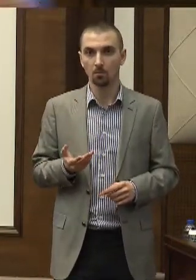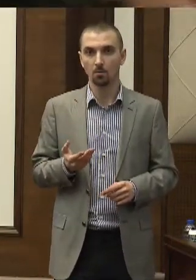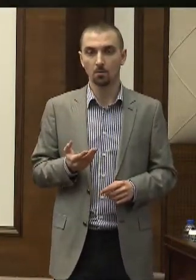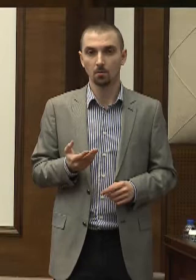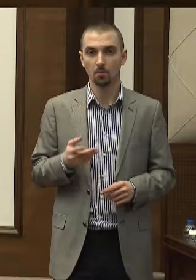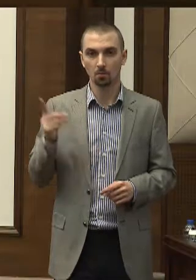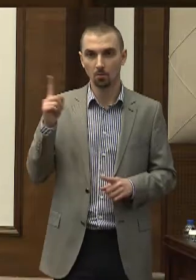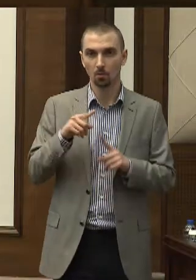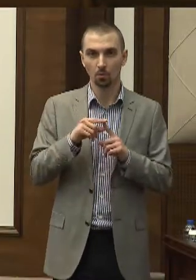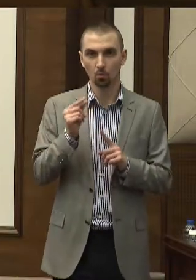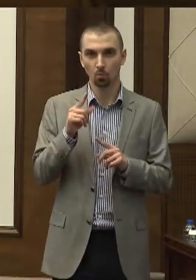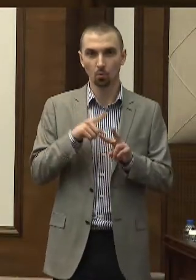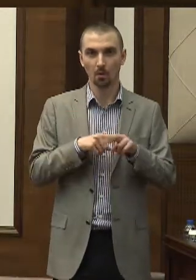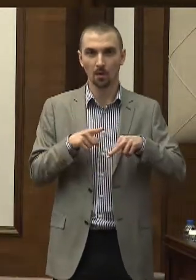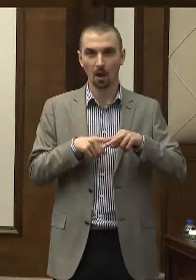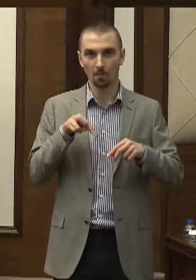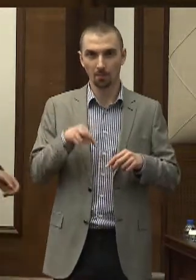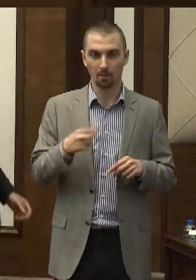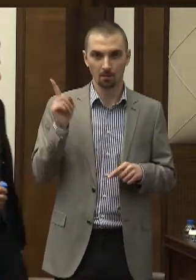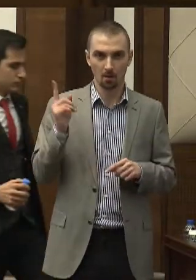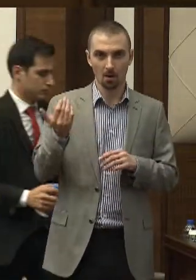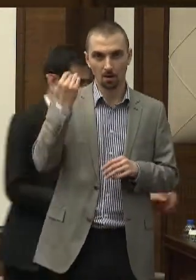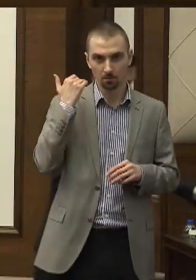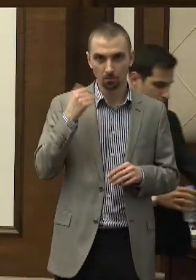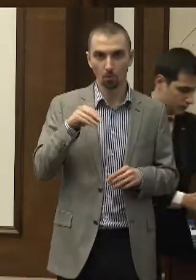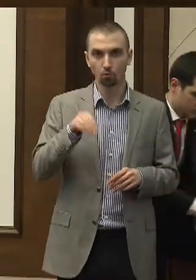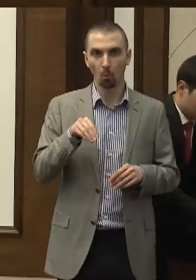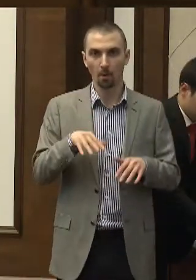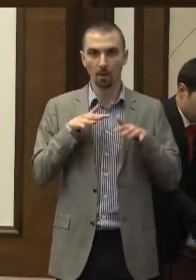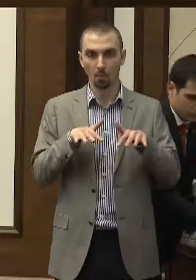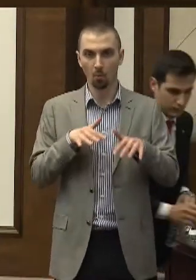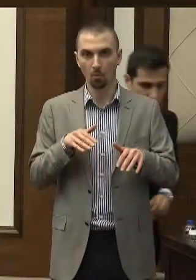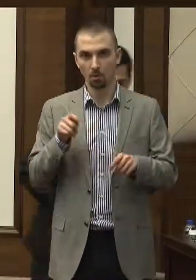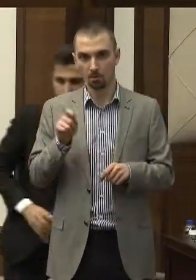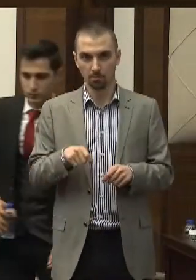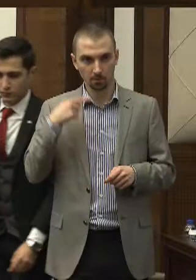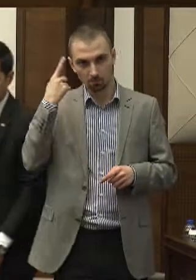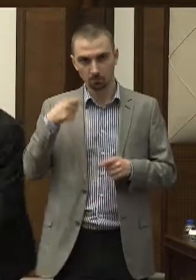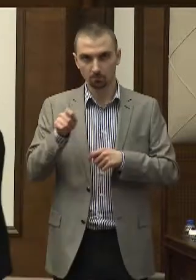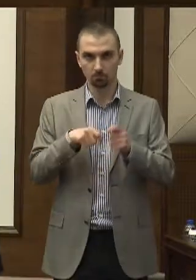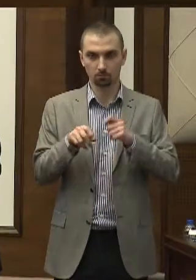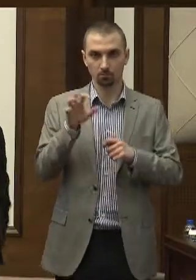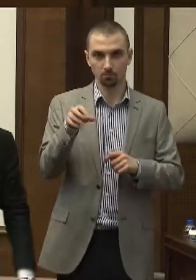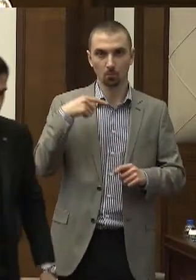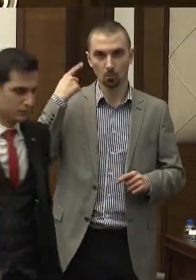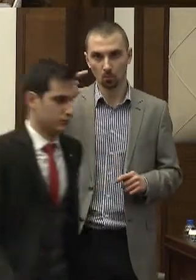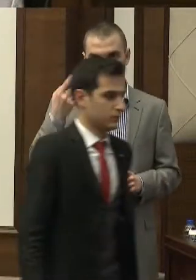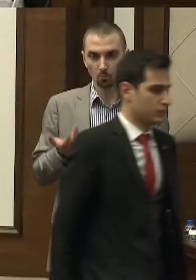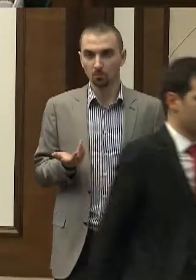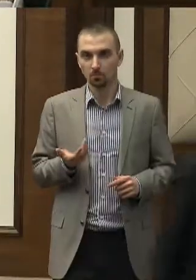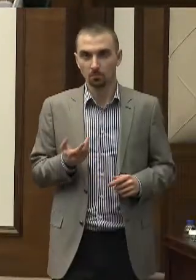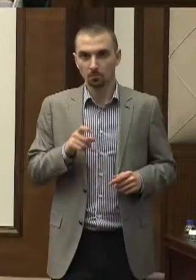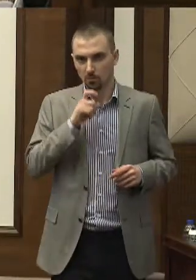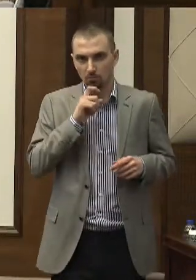Merkezi'ne 5-600 metrede Hadımköy yolu üzerinde yine bir çöp depolama yeri, çöp transfer merkezi. Her gün